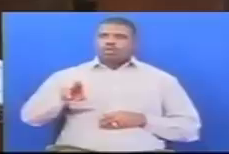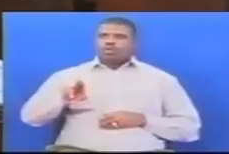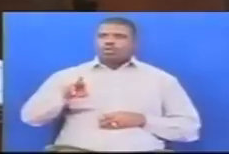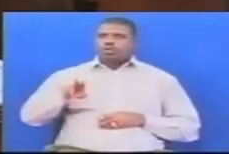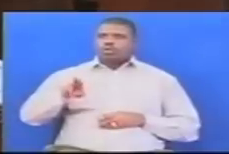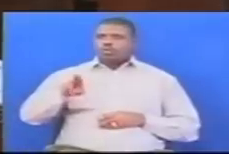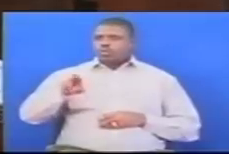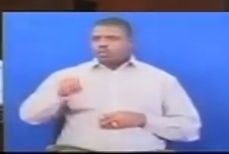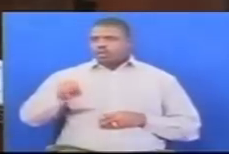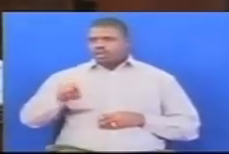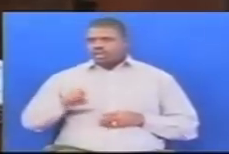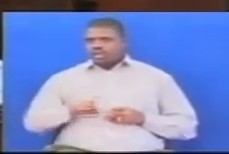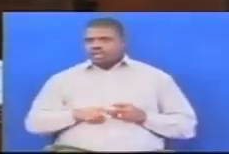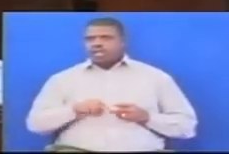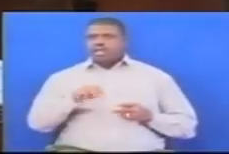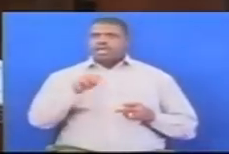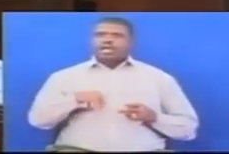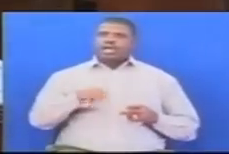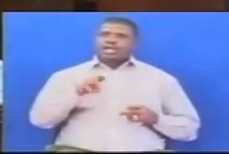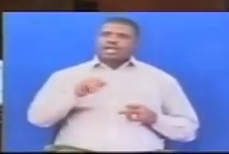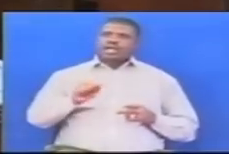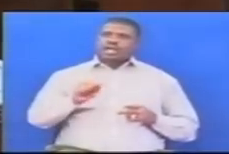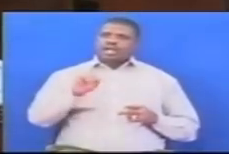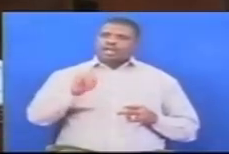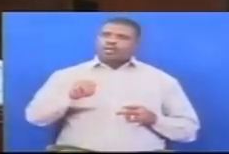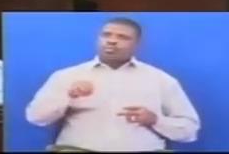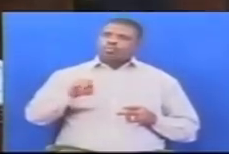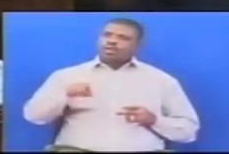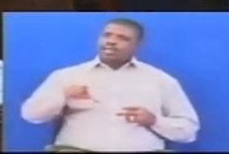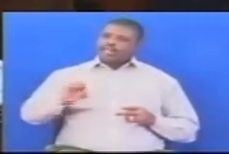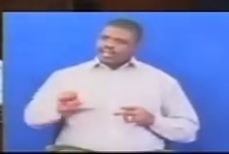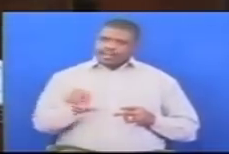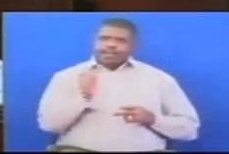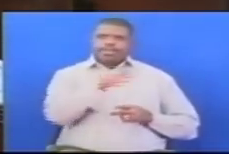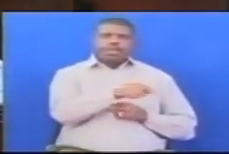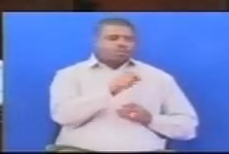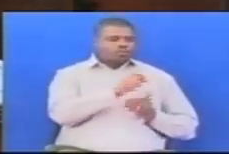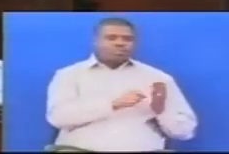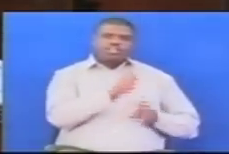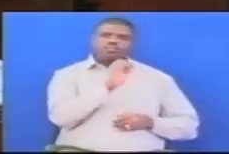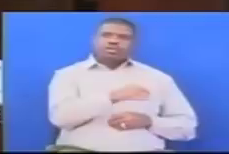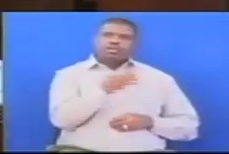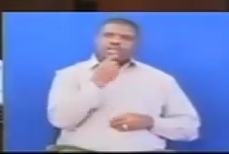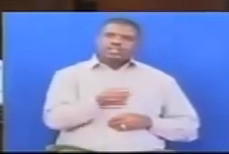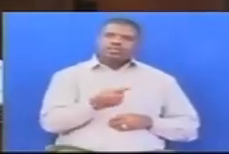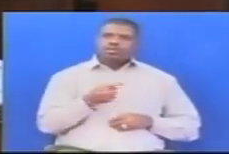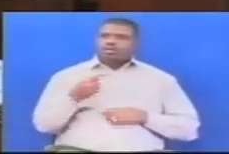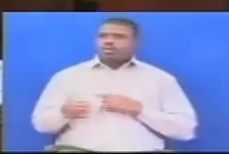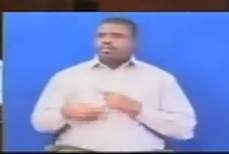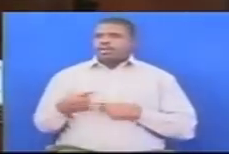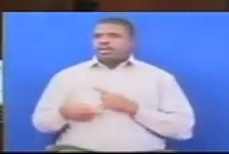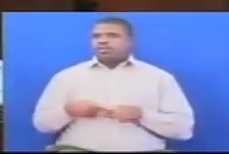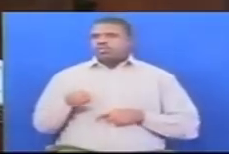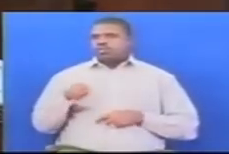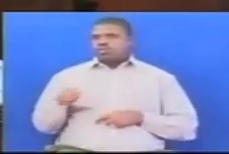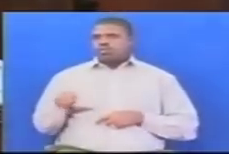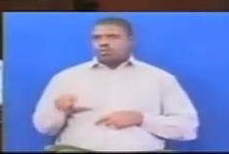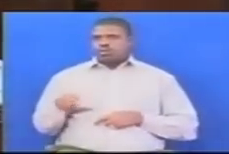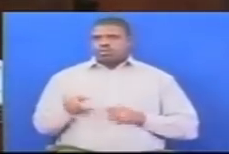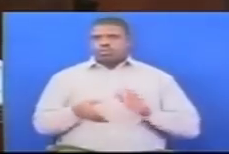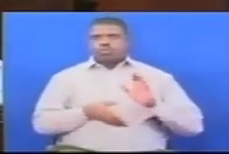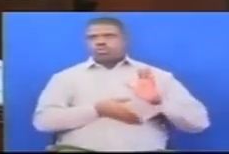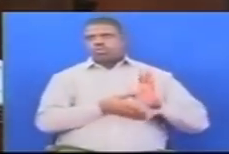Akaja Kamwele, tumekane, nimekwenda mpaka ofisini kwake, anasema mradi huu